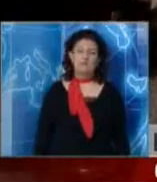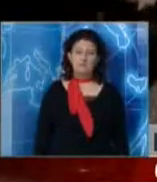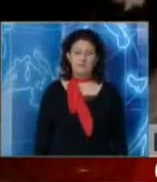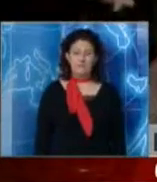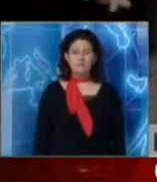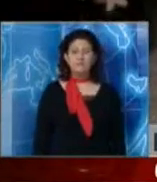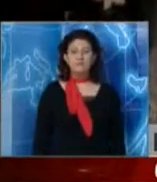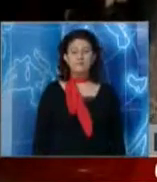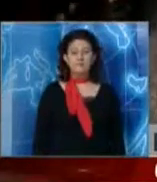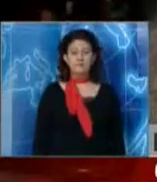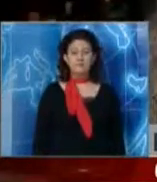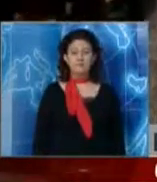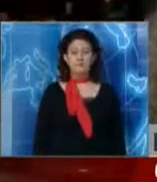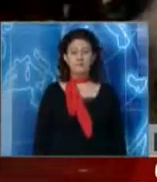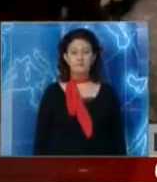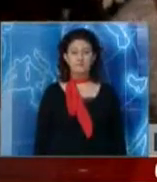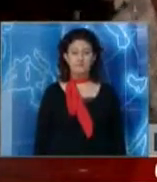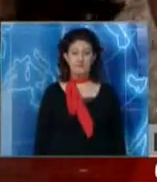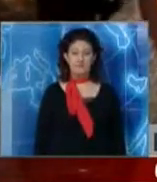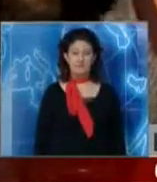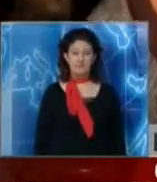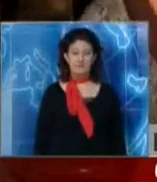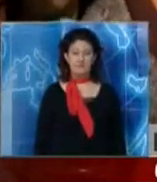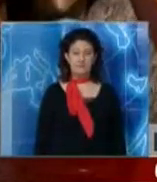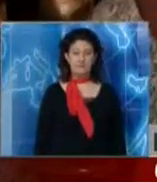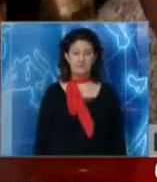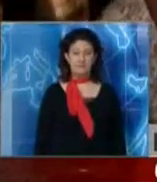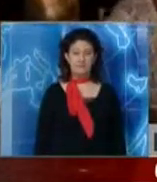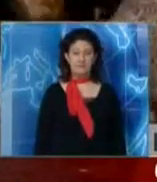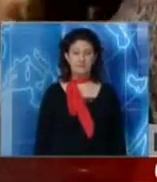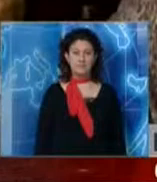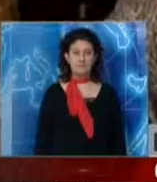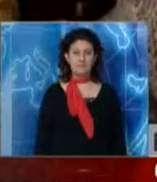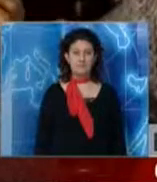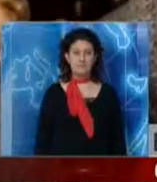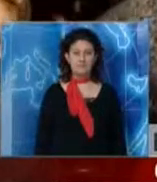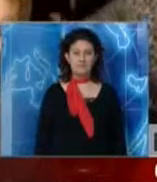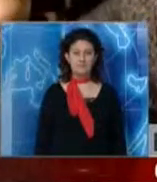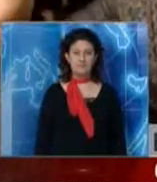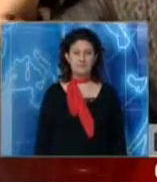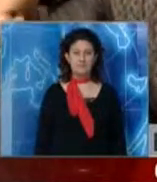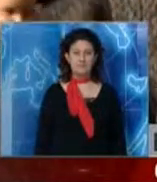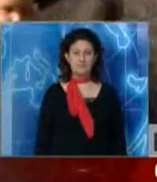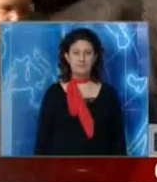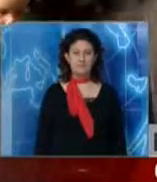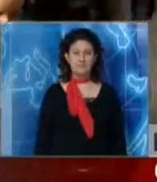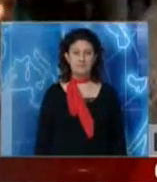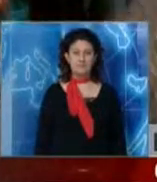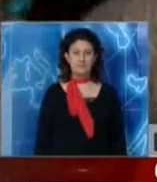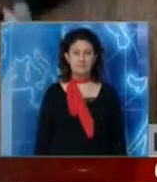Türkiye'de ciddi miktarda arttı. İhracata yönelik de satış yapılıyor. İşte Büyükşehir Belediyesi olarak da